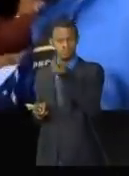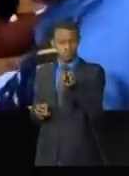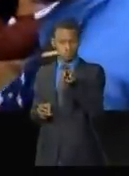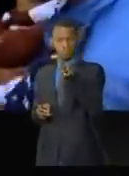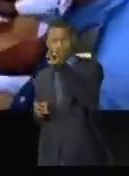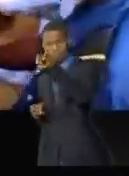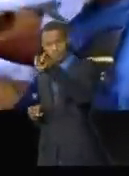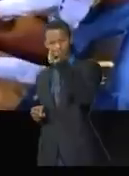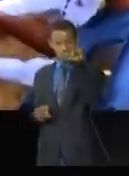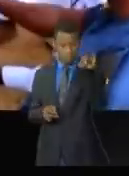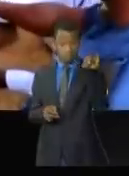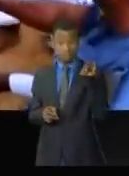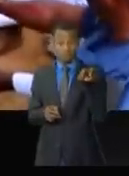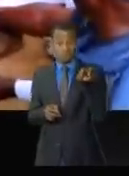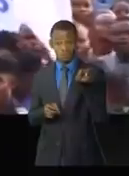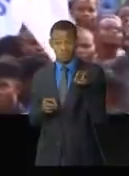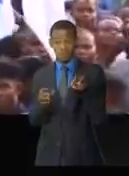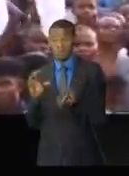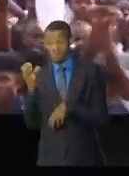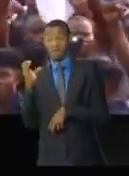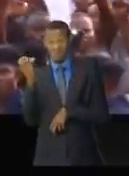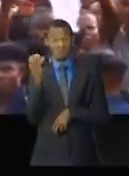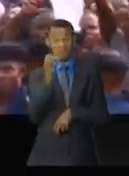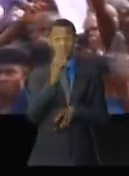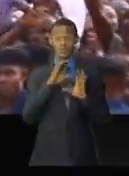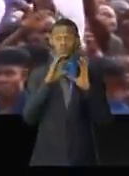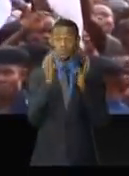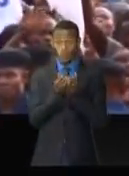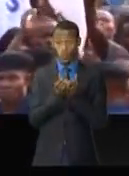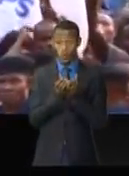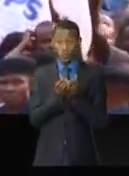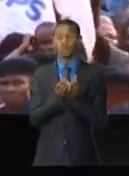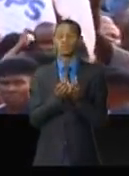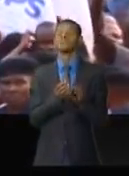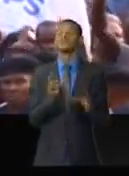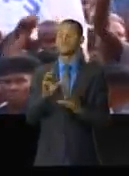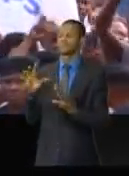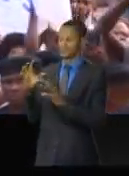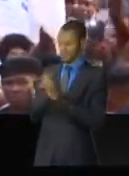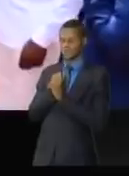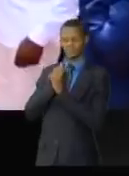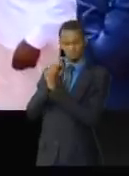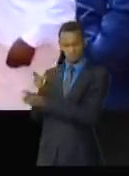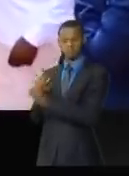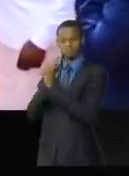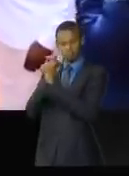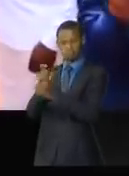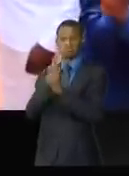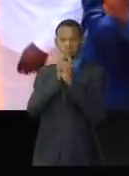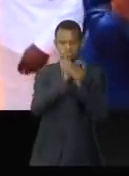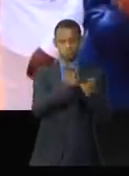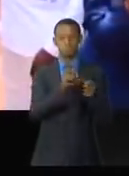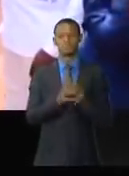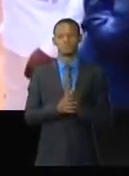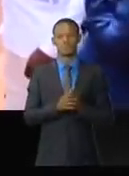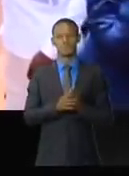et Kingombe, tous les partis politiques, désormais membres de l'Union sacrée, les Bernardistes et autres officiels